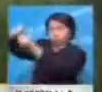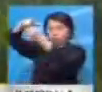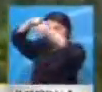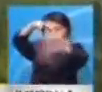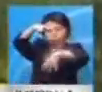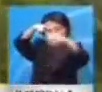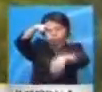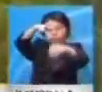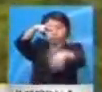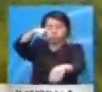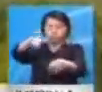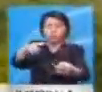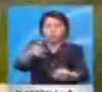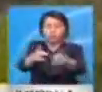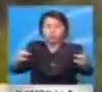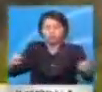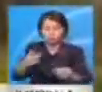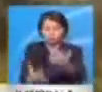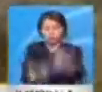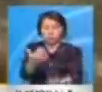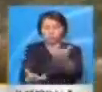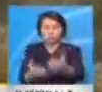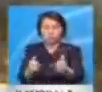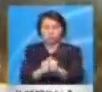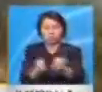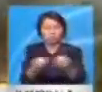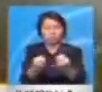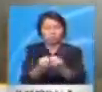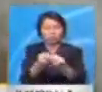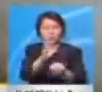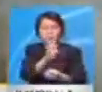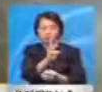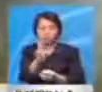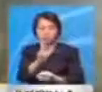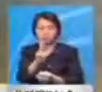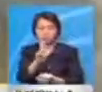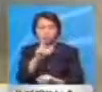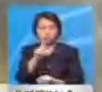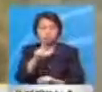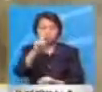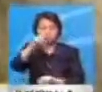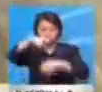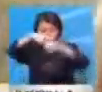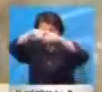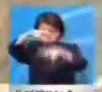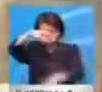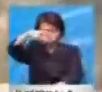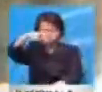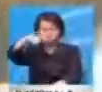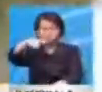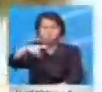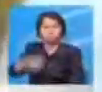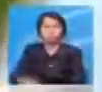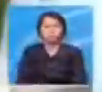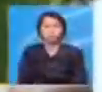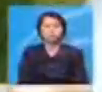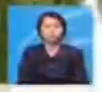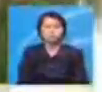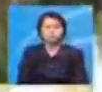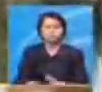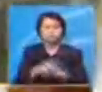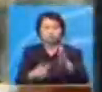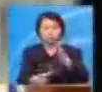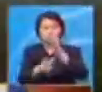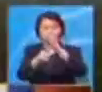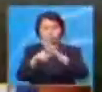sebelum melepaskannya di kawasan yang terjejas dengan kapasiti 6000 l bagi satu curuhan air oleh pesawat P pegawai